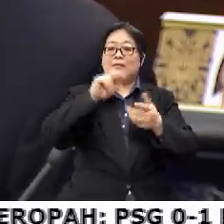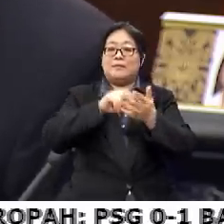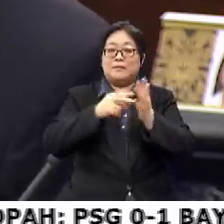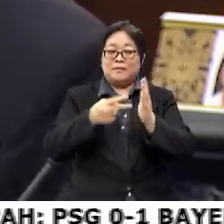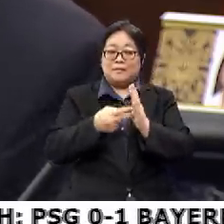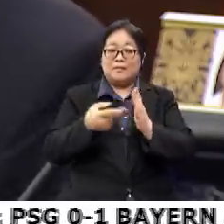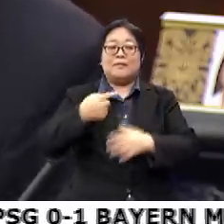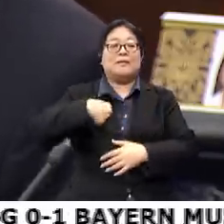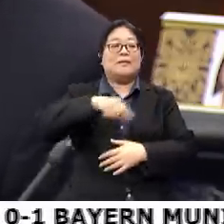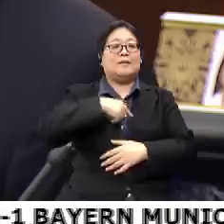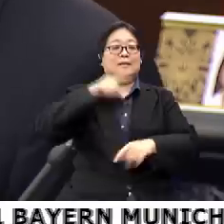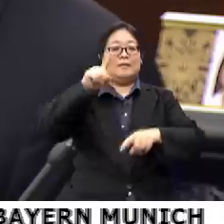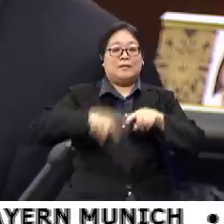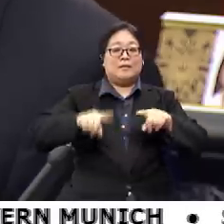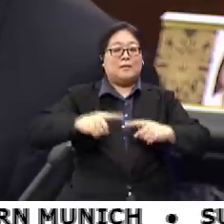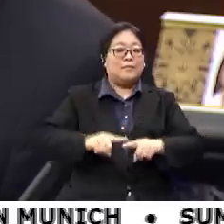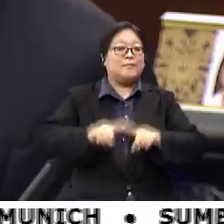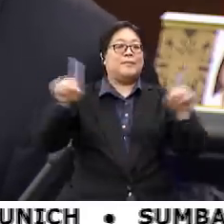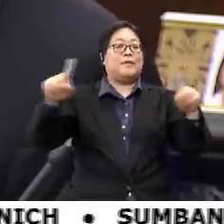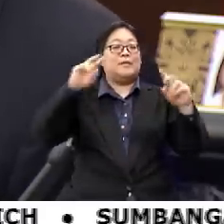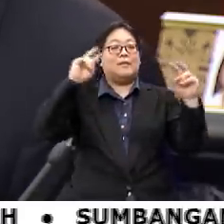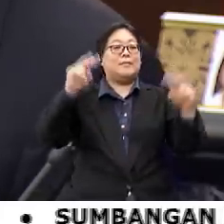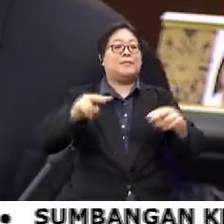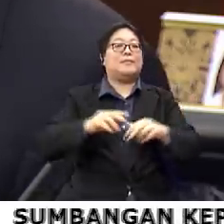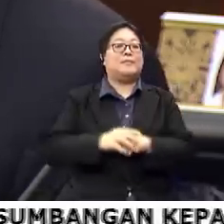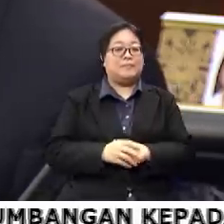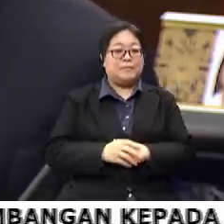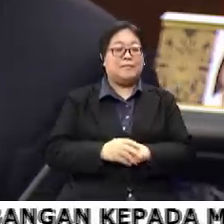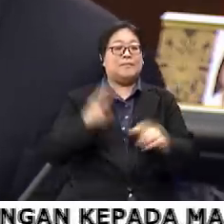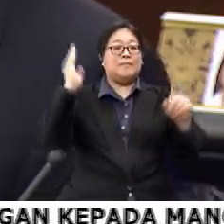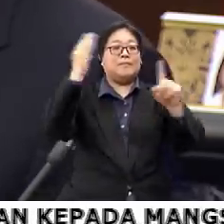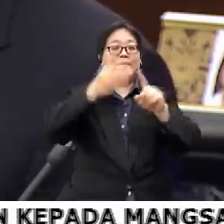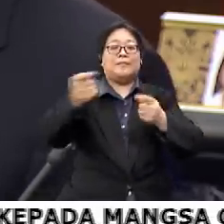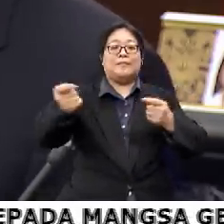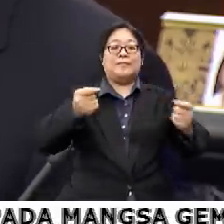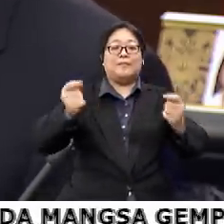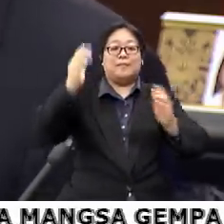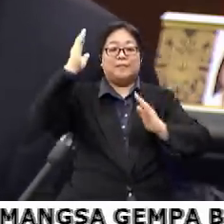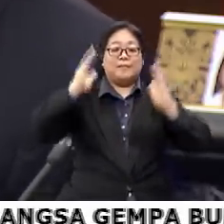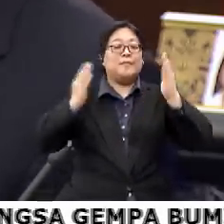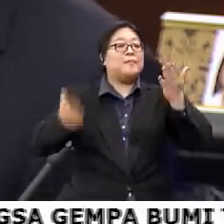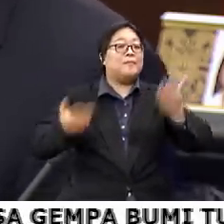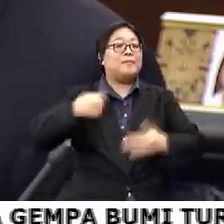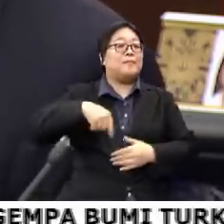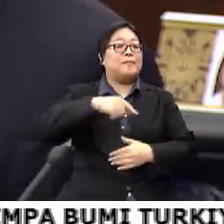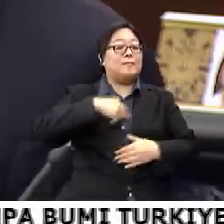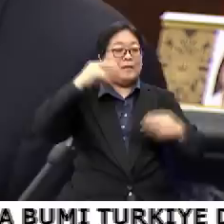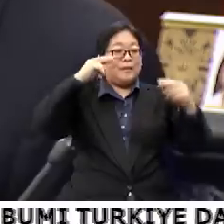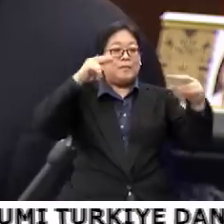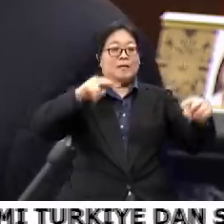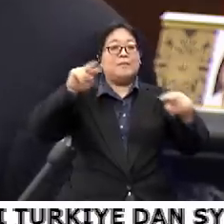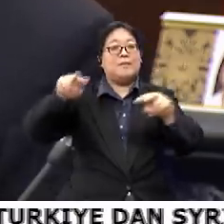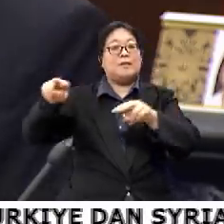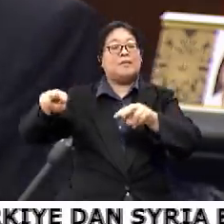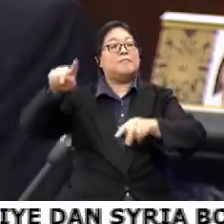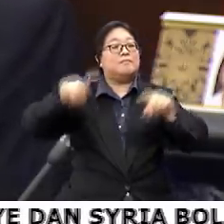kita tidak boleh berbeza pandangan tentang hala tuju pemerintahan negara ini. Kemungkinan kita juga pandangan-pandangan